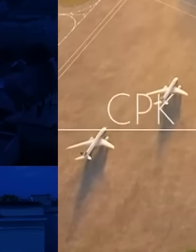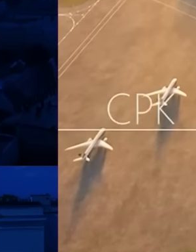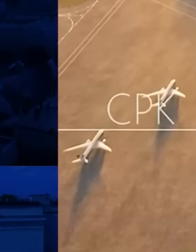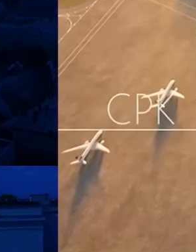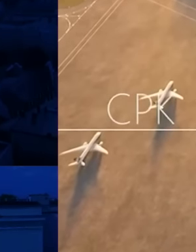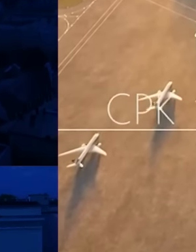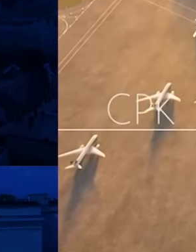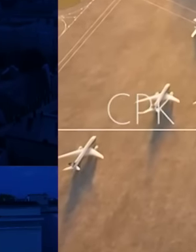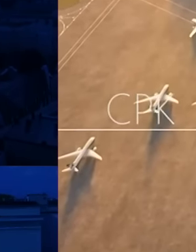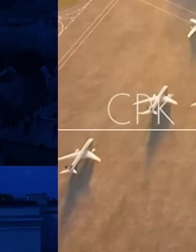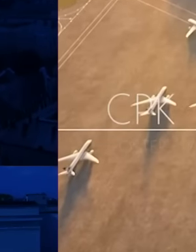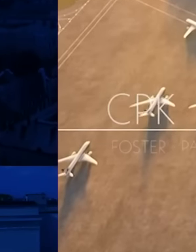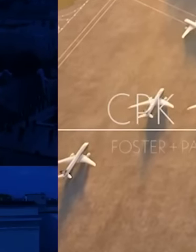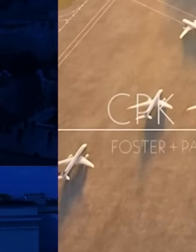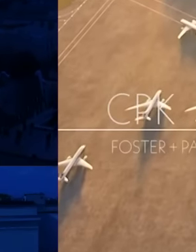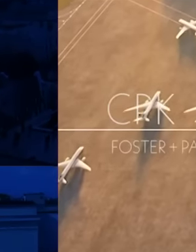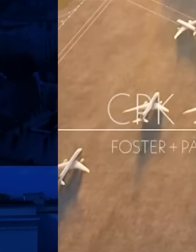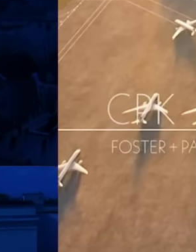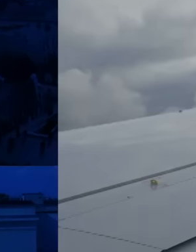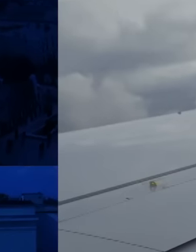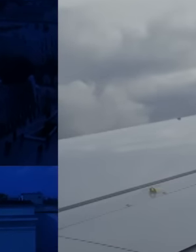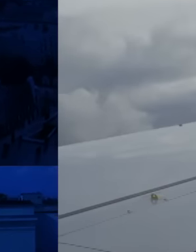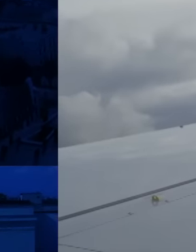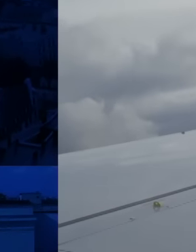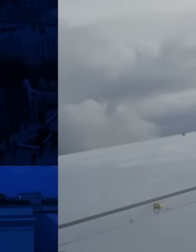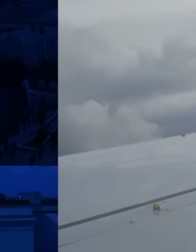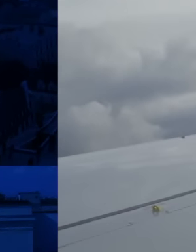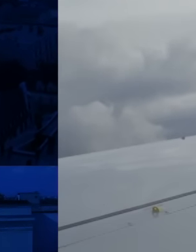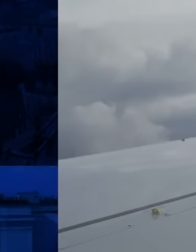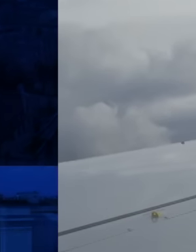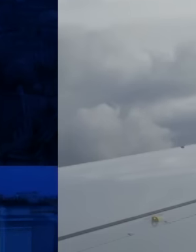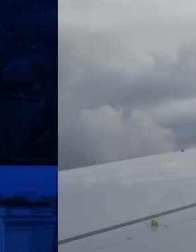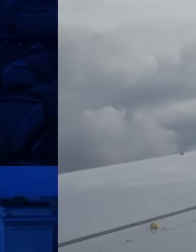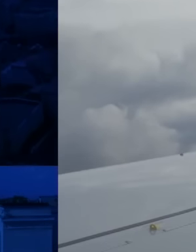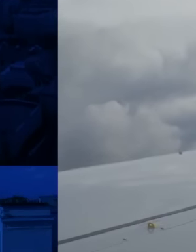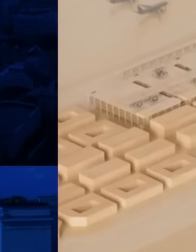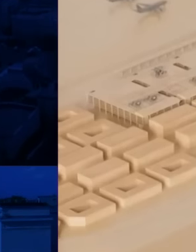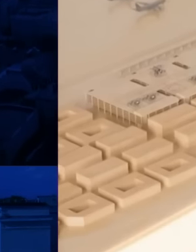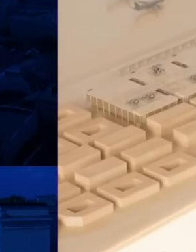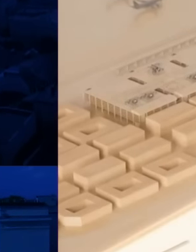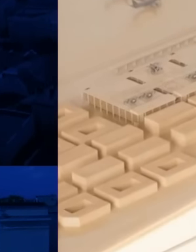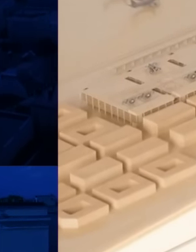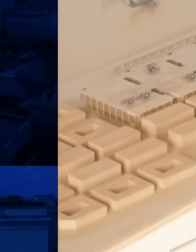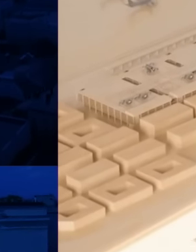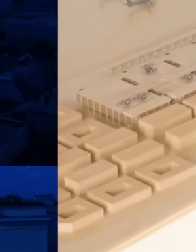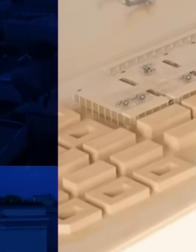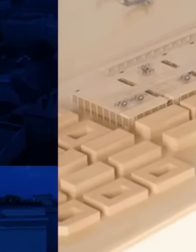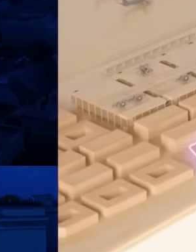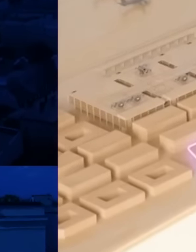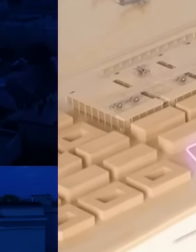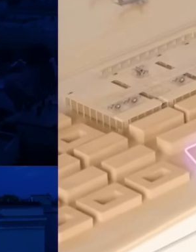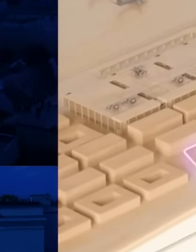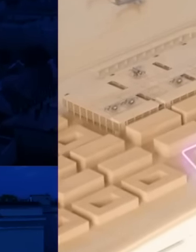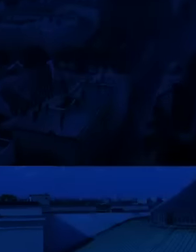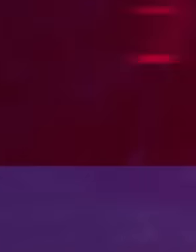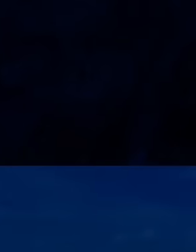budowa cpk jest odłożenie w czasie terminu oddania super lotniska rząd próbuje przekonać że najpierw trzeba rozbudować Okęcie opozycja grzmi że to faktyczna